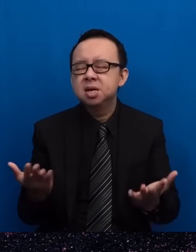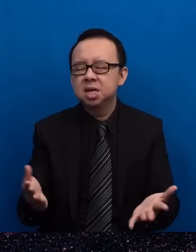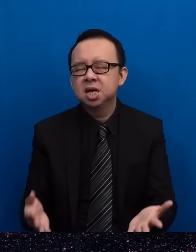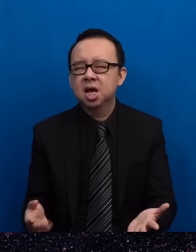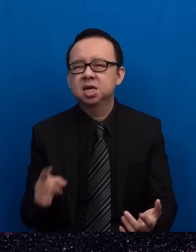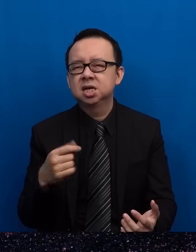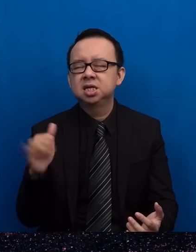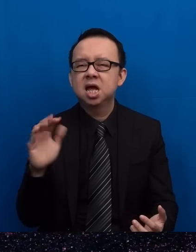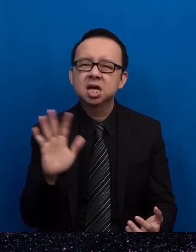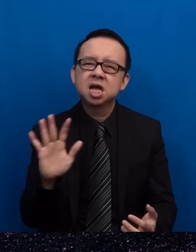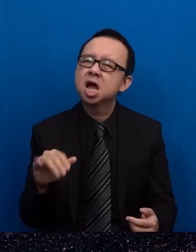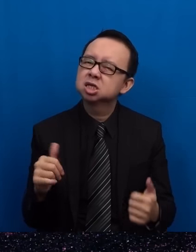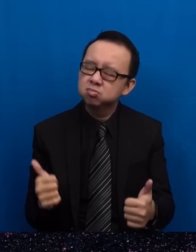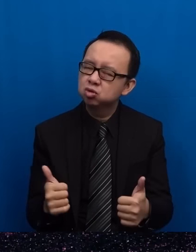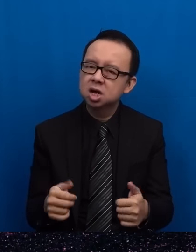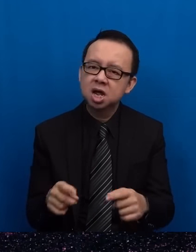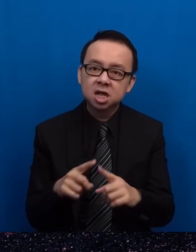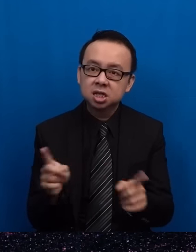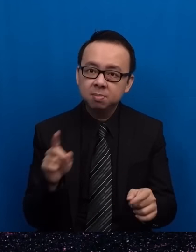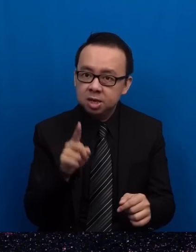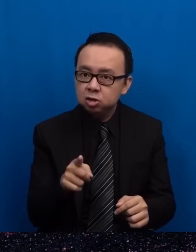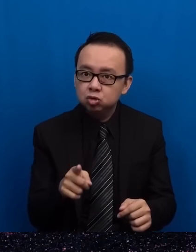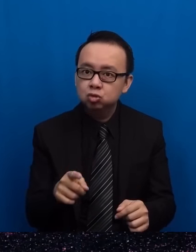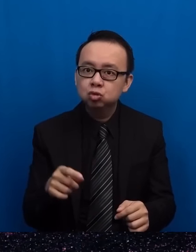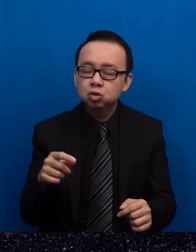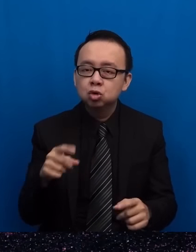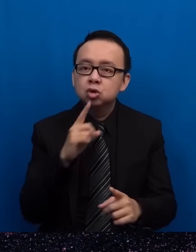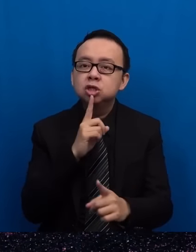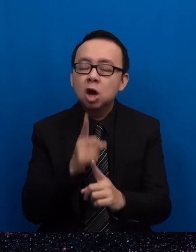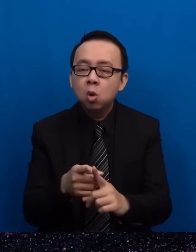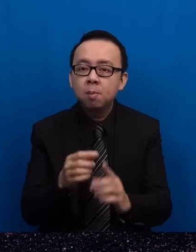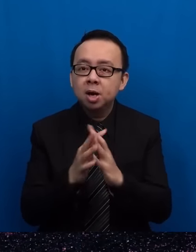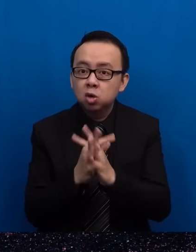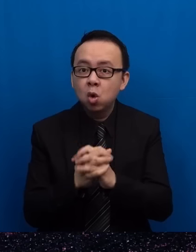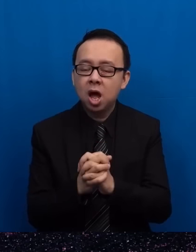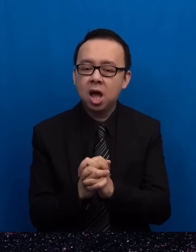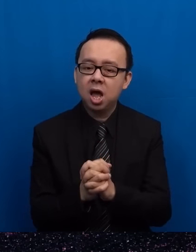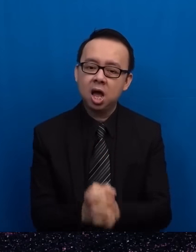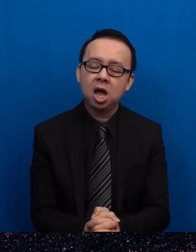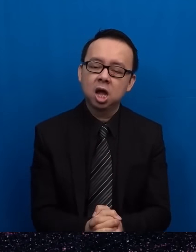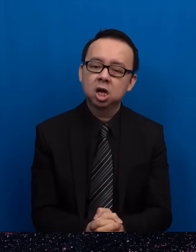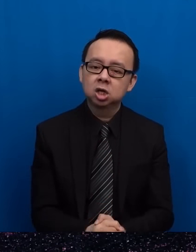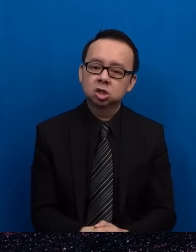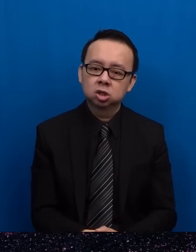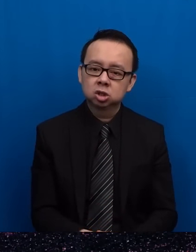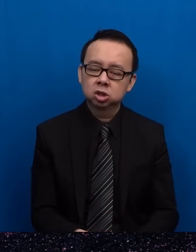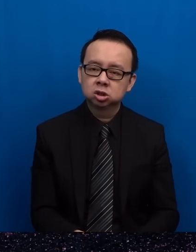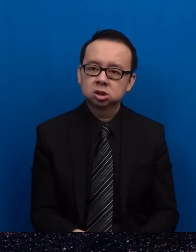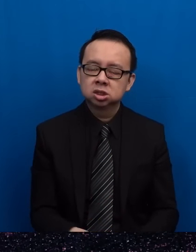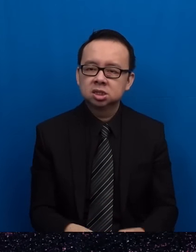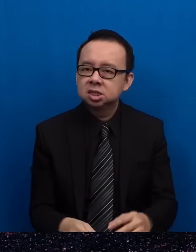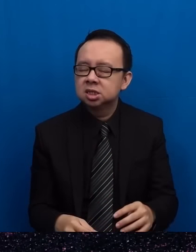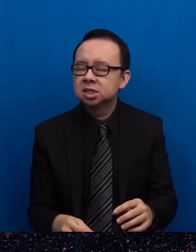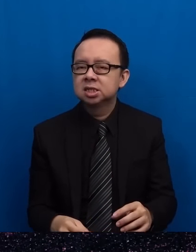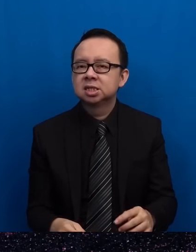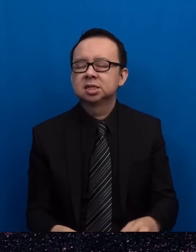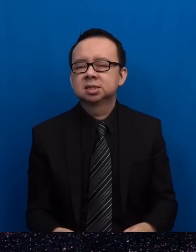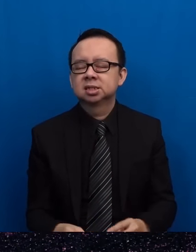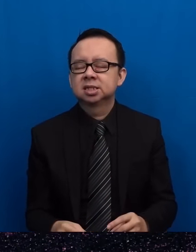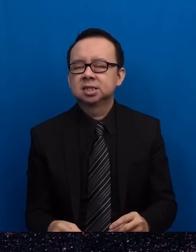itu jawaban doa. Kalau Anda bisa beriman dulu, Tuhan akan sempurnakan nanti. 5 roti 2 ikan itu kan permulaan. Ujungnya kan